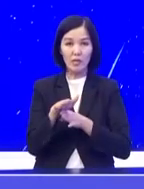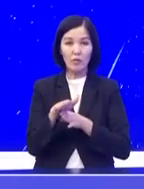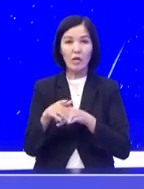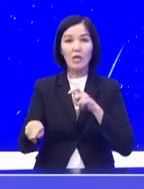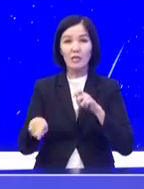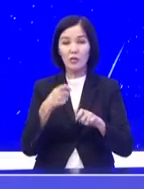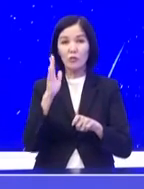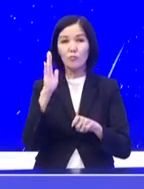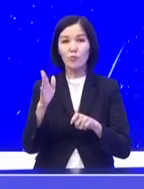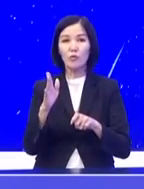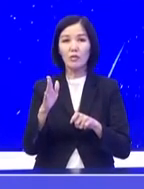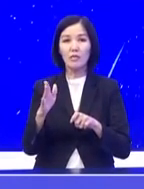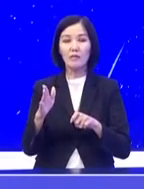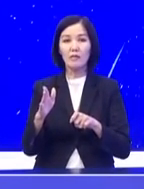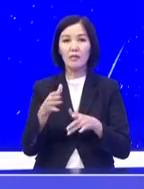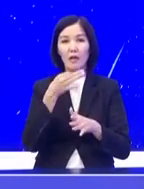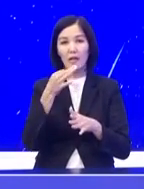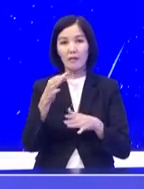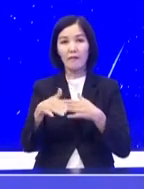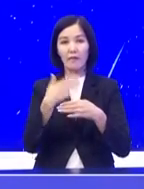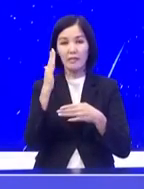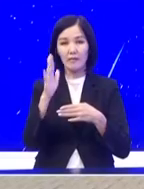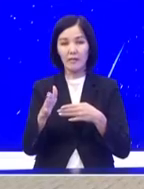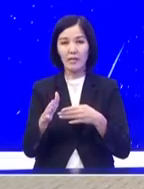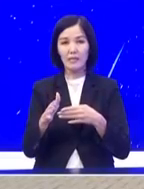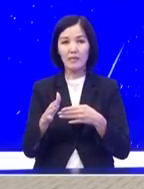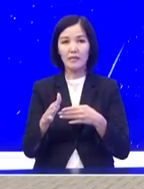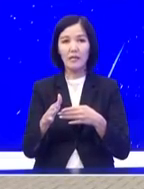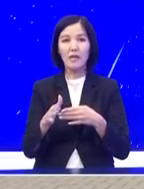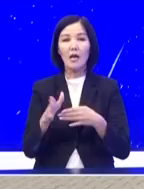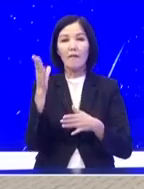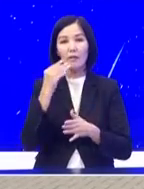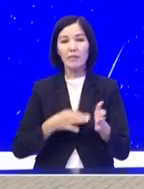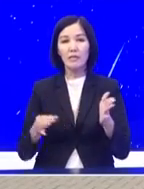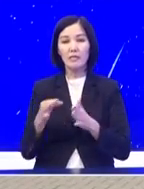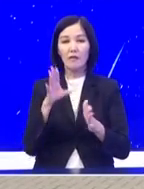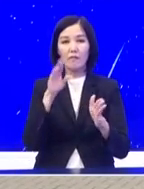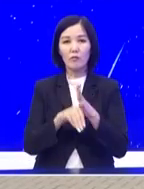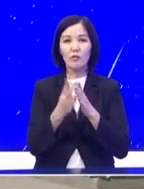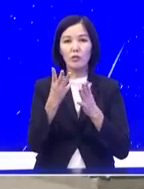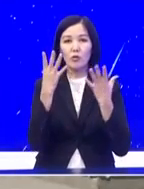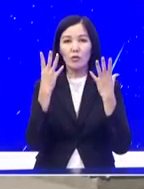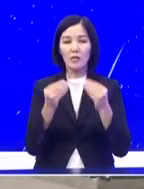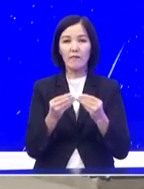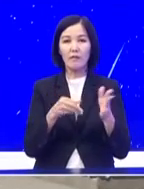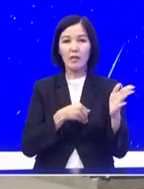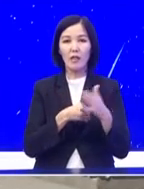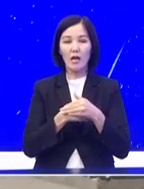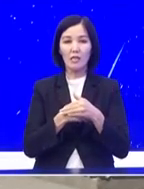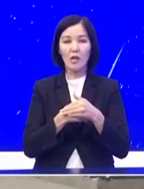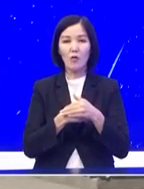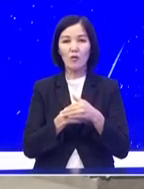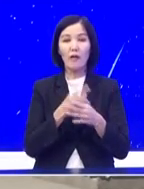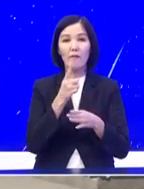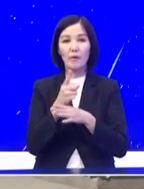К нарушителям будет применяться административная ответственность. Также стоит отметить, в Алматинской области вводится трехдневный локдаун.